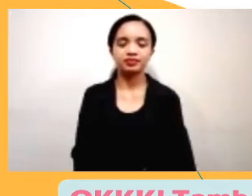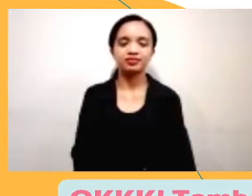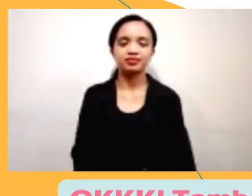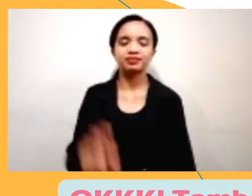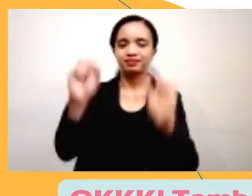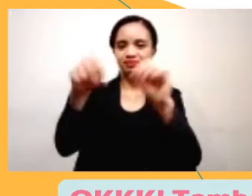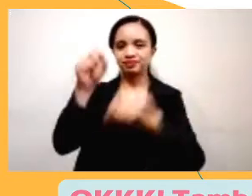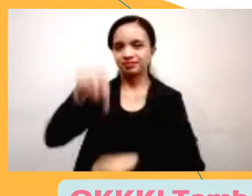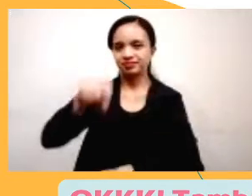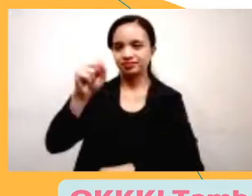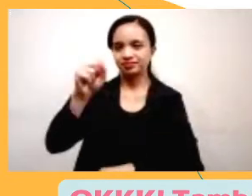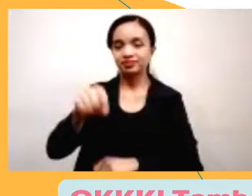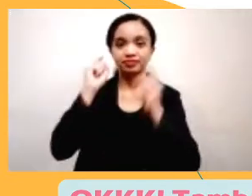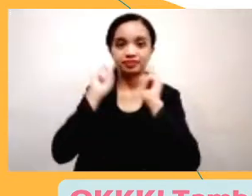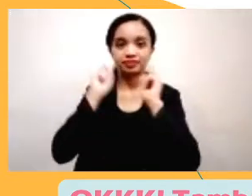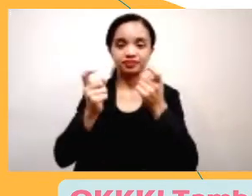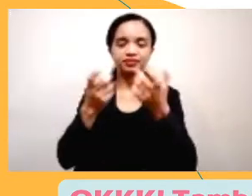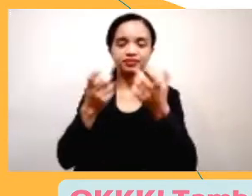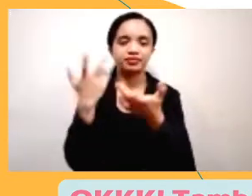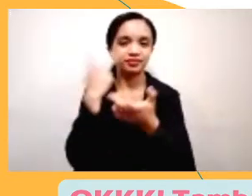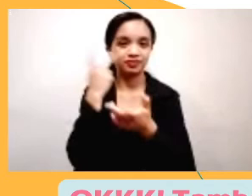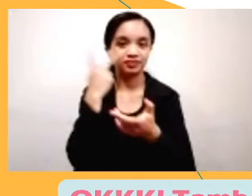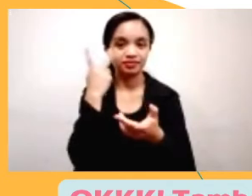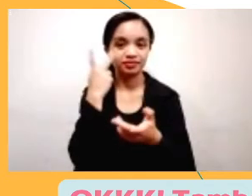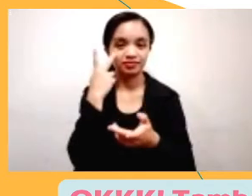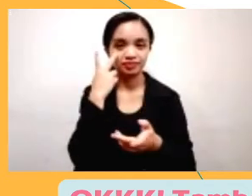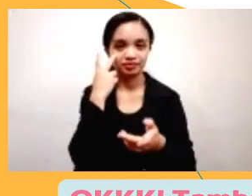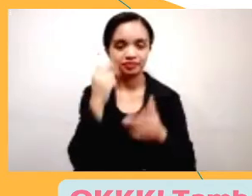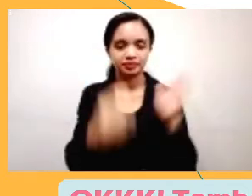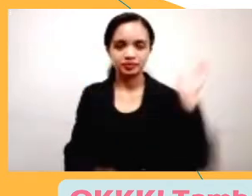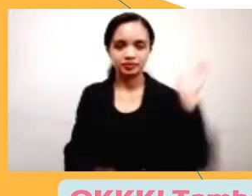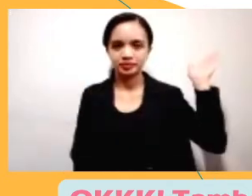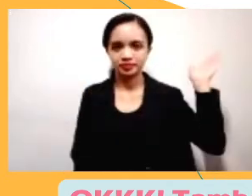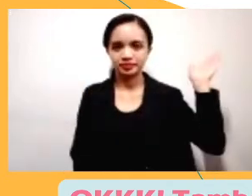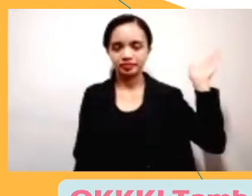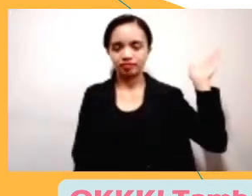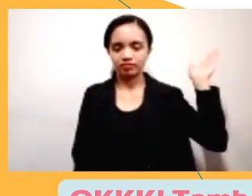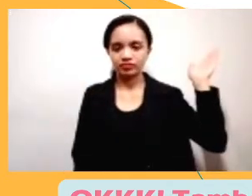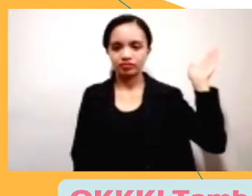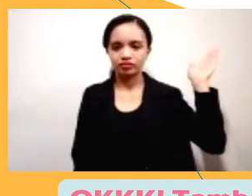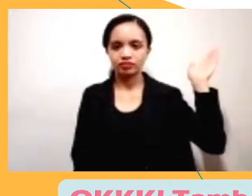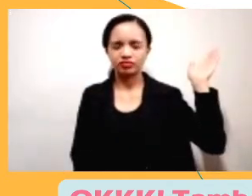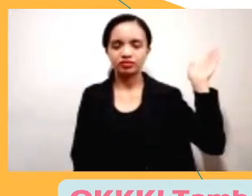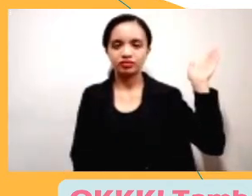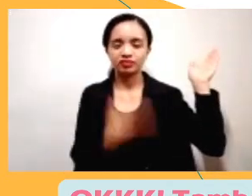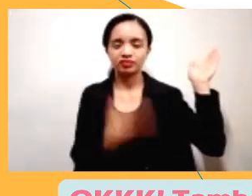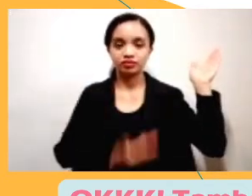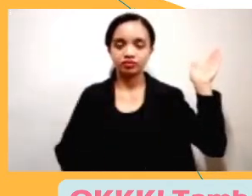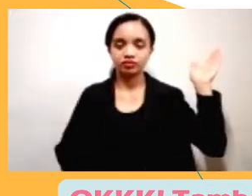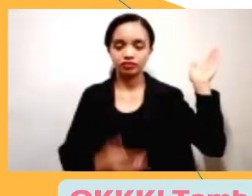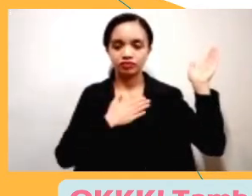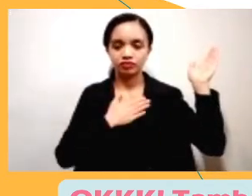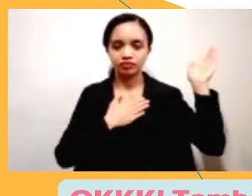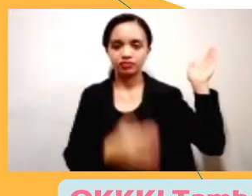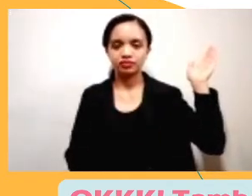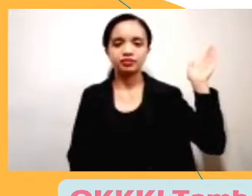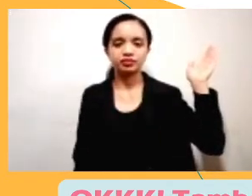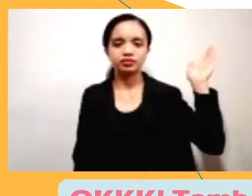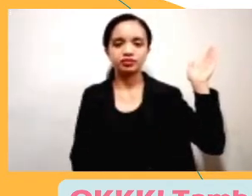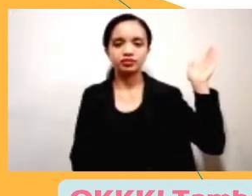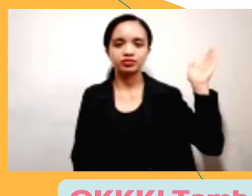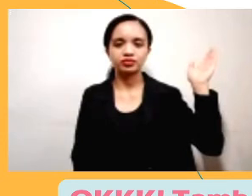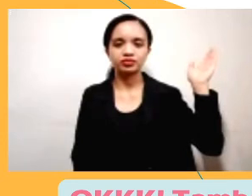Yes! O, pag-ilid naman para mas makita nyo ha. Ako ay gutom.